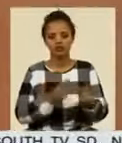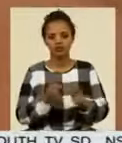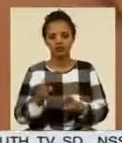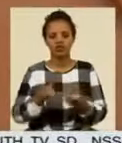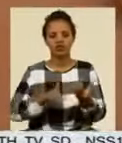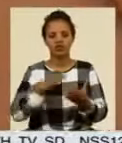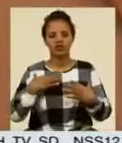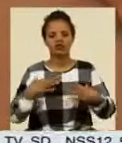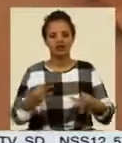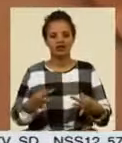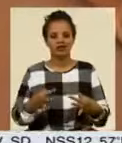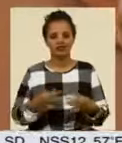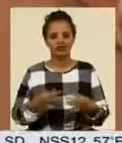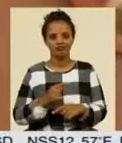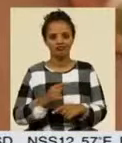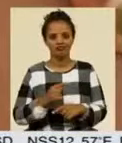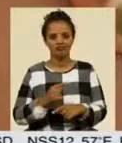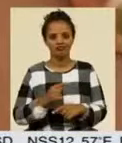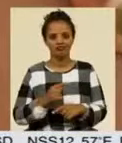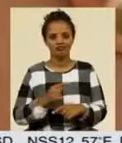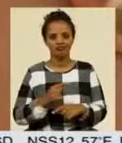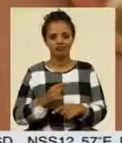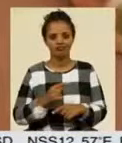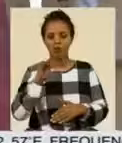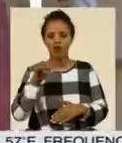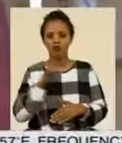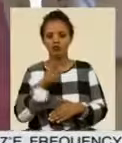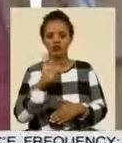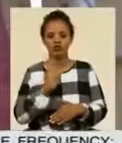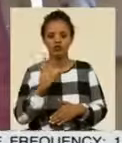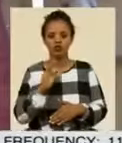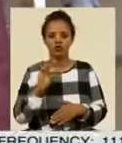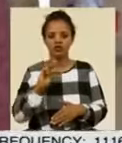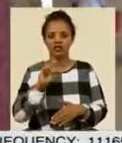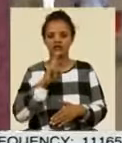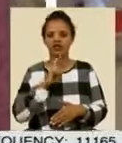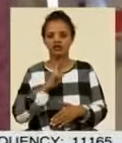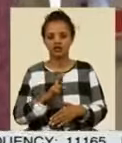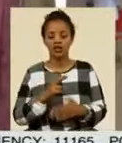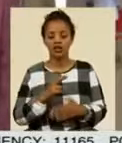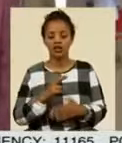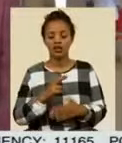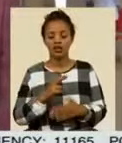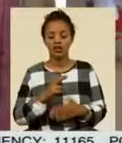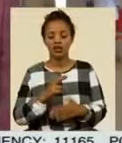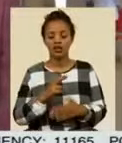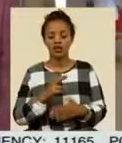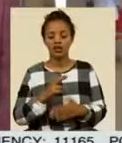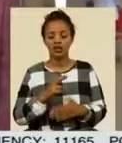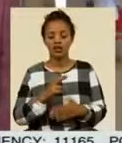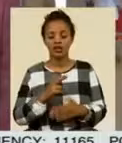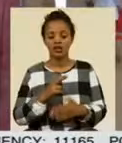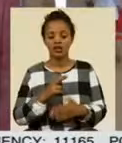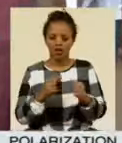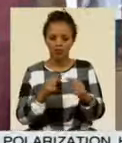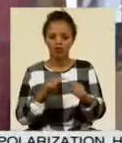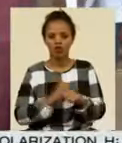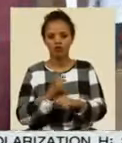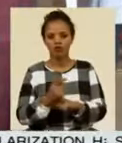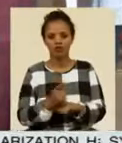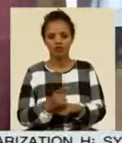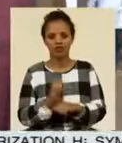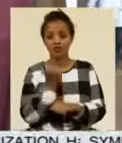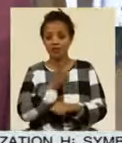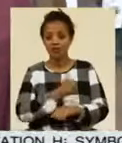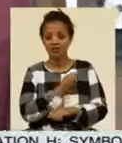የክልሉ ጤና ኢንስቲትዩት ዳይሬክተር አቶ ማሙሽ ሁሴን ናቸው። ይሄ ክትባት ሲመጣ በጣም በርካታ ሙከራዎችን አልፎ ነው። እንደምታውቁት የትኛውም